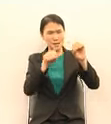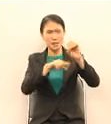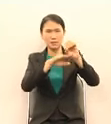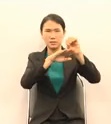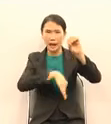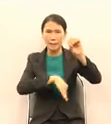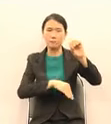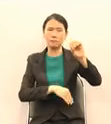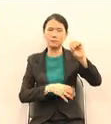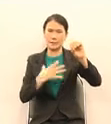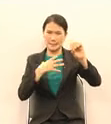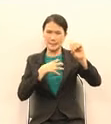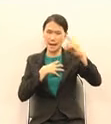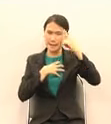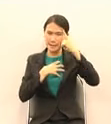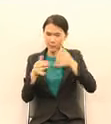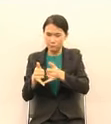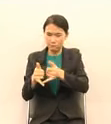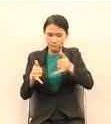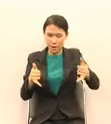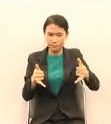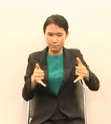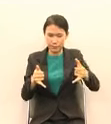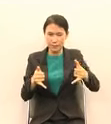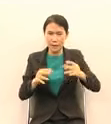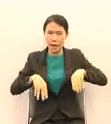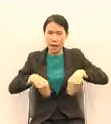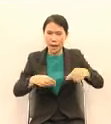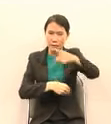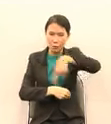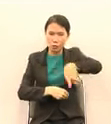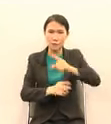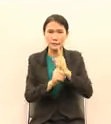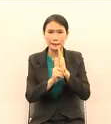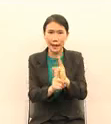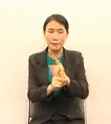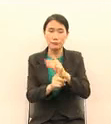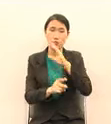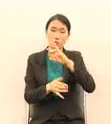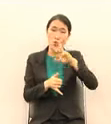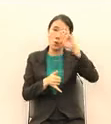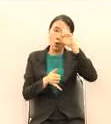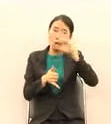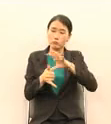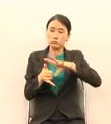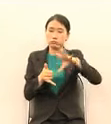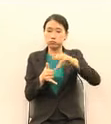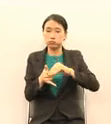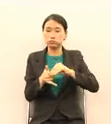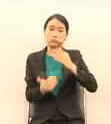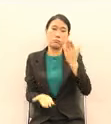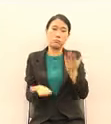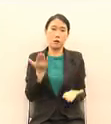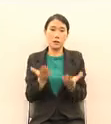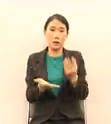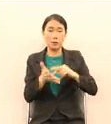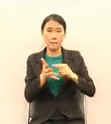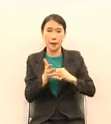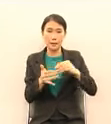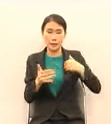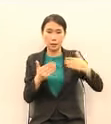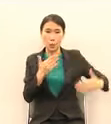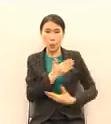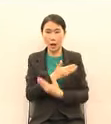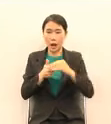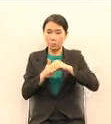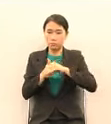80% นะเราอยากจะให้กระบวนการเหล่านี้มันถึงพอมันถึงแล้วเนี่ยทุกอย่างไม่ว่าจะมีโรคอยู่ที่ไหนกระบวนการของการติดต่อโรค